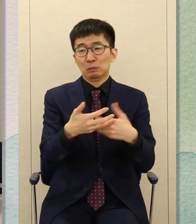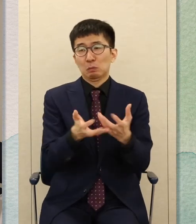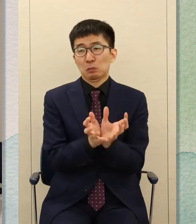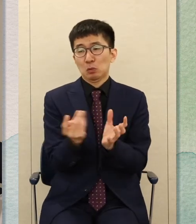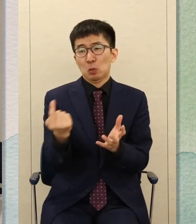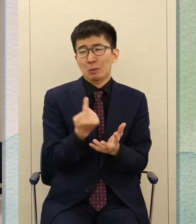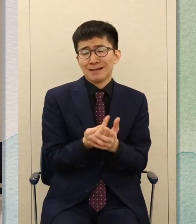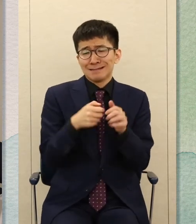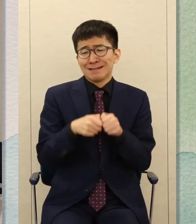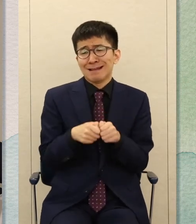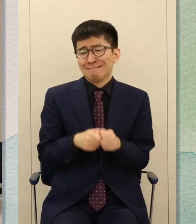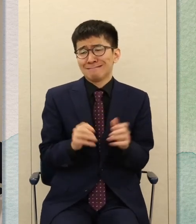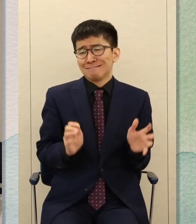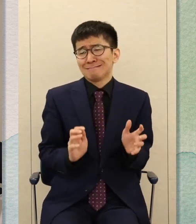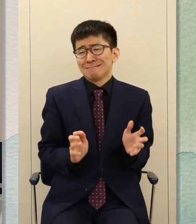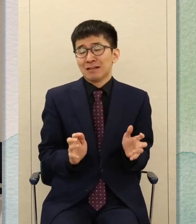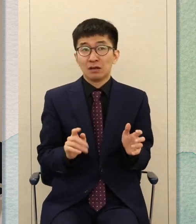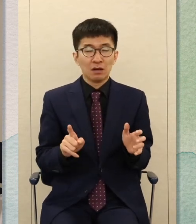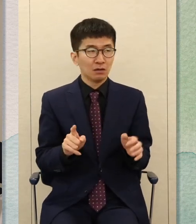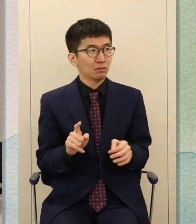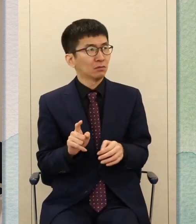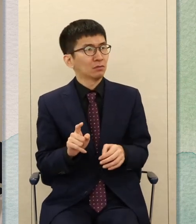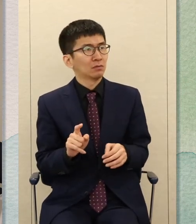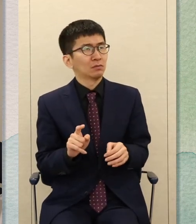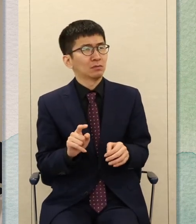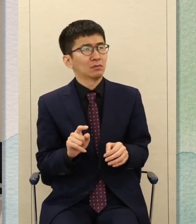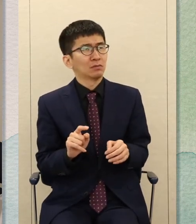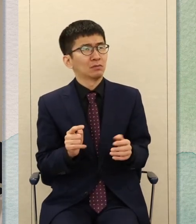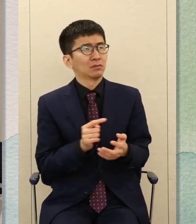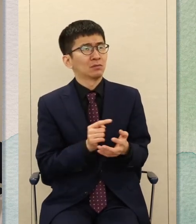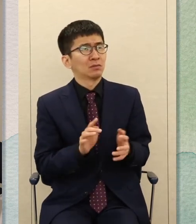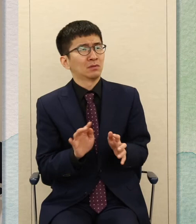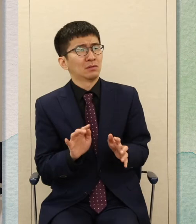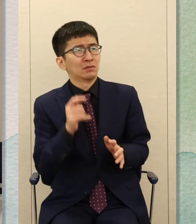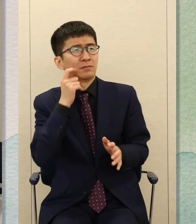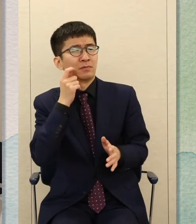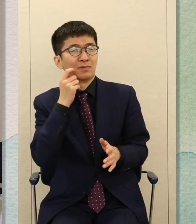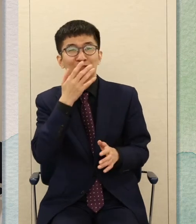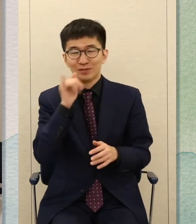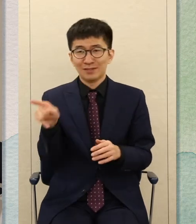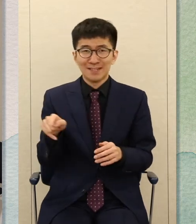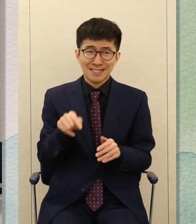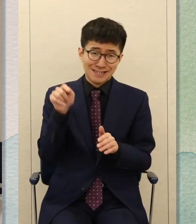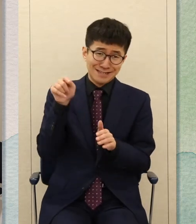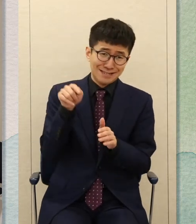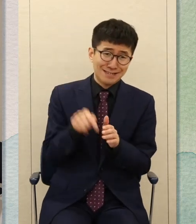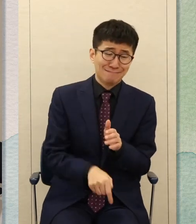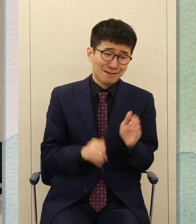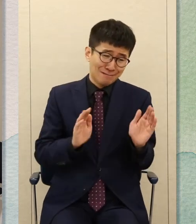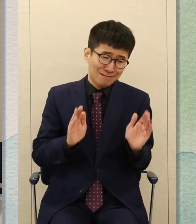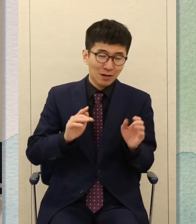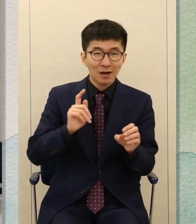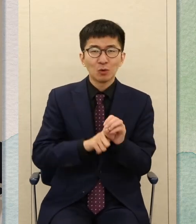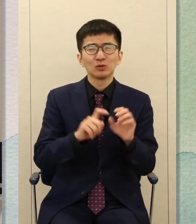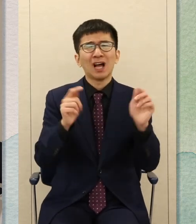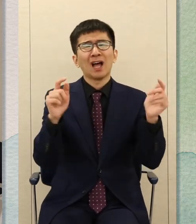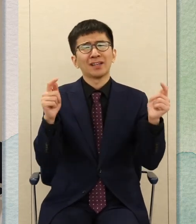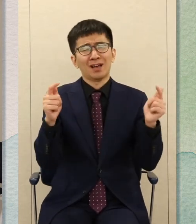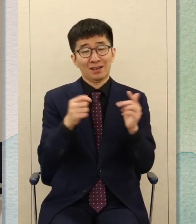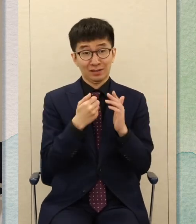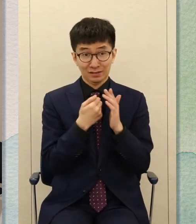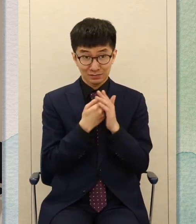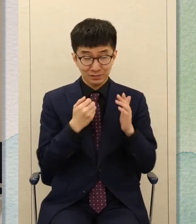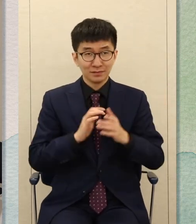너무 디테일한 거 토론하고 있으면 안 읽으면 못 오게 되거든요. 그러니까 저희가 이제 완전히 깊숙한 학습하려고 모이는 게 아니기